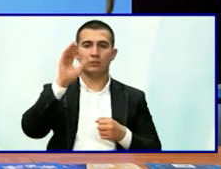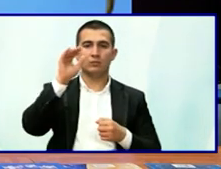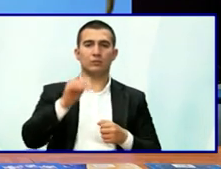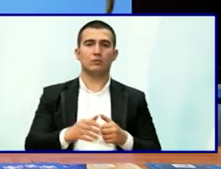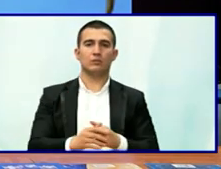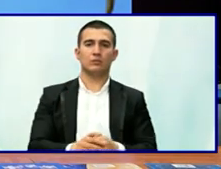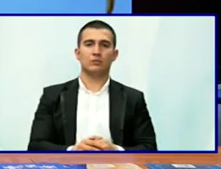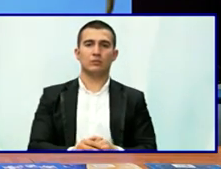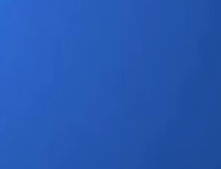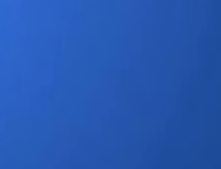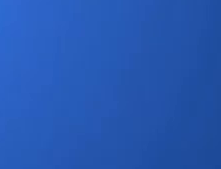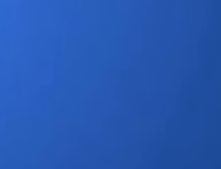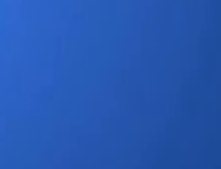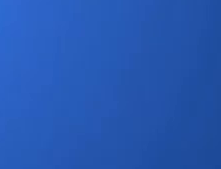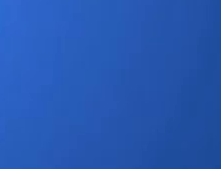bo'linglar.